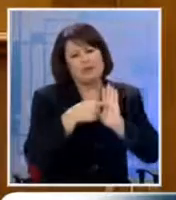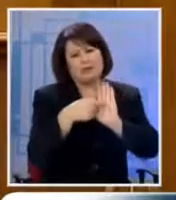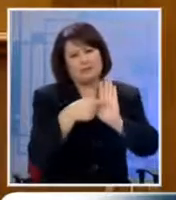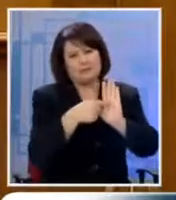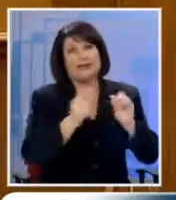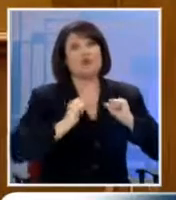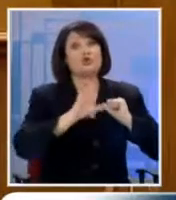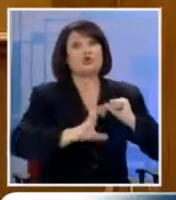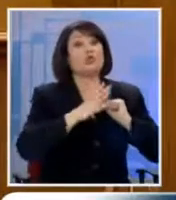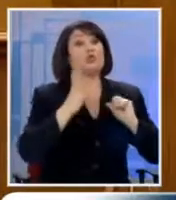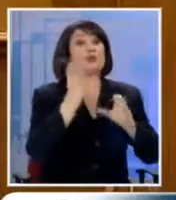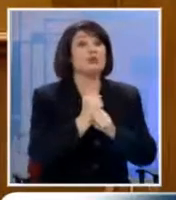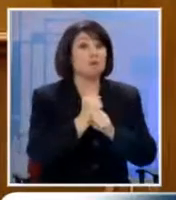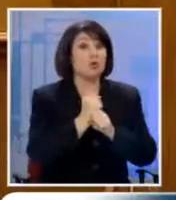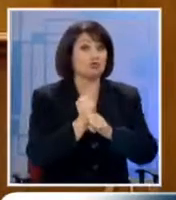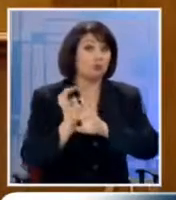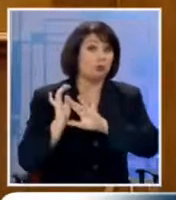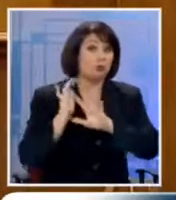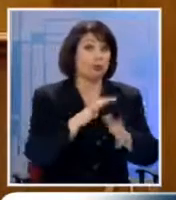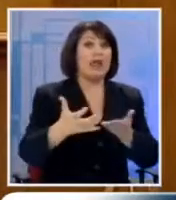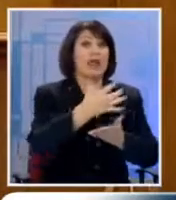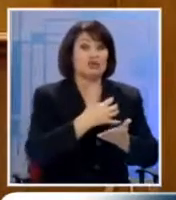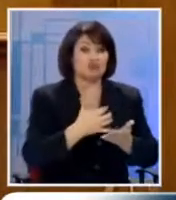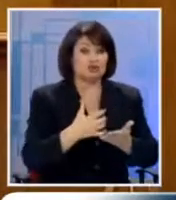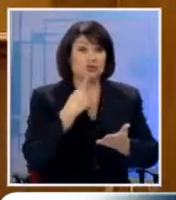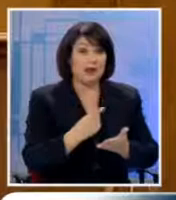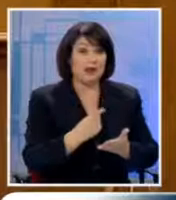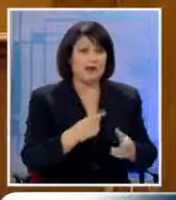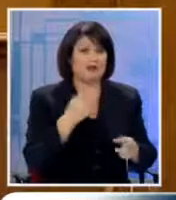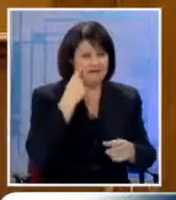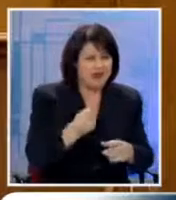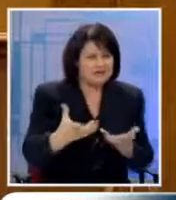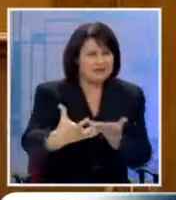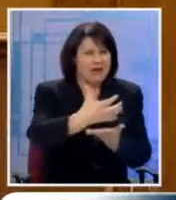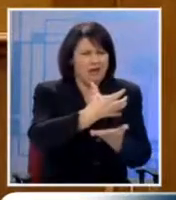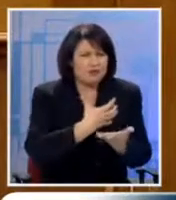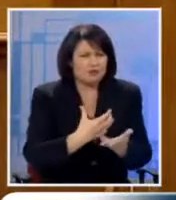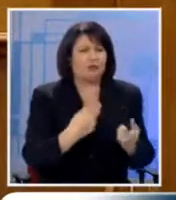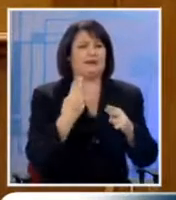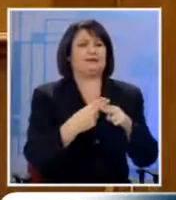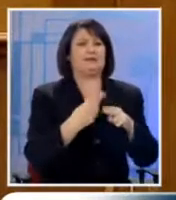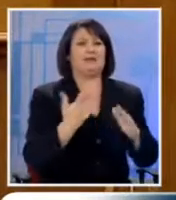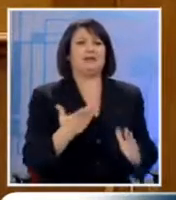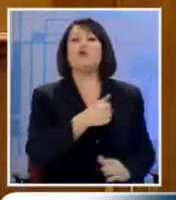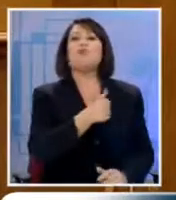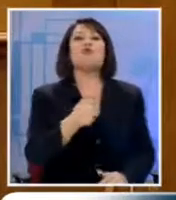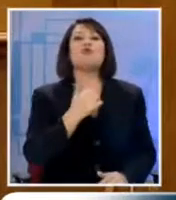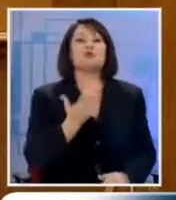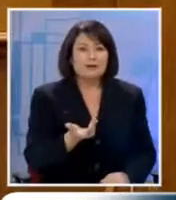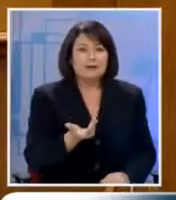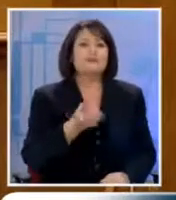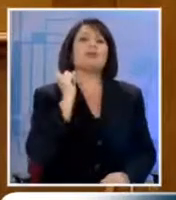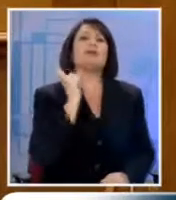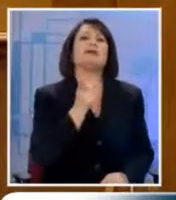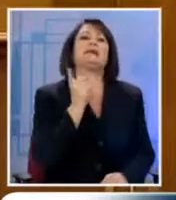Ανάγει το σχήμα αφίξης έσοδα σχεδόν σε δόγμα της τουριστικής πολιτικής και κύριο σχεδόν μοναδικό